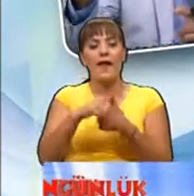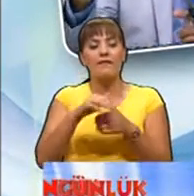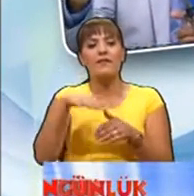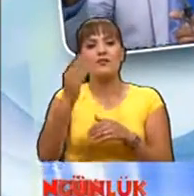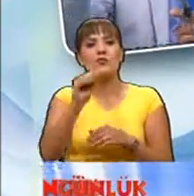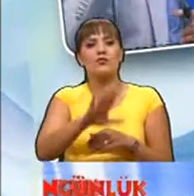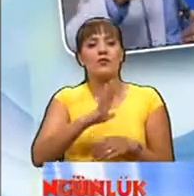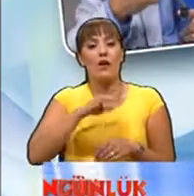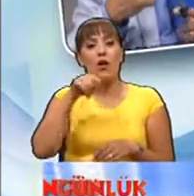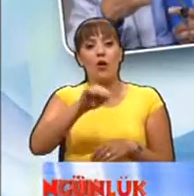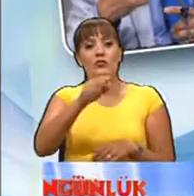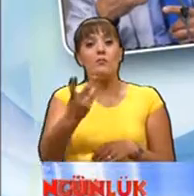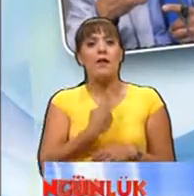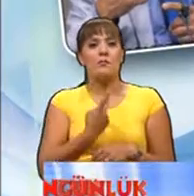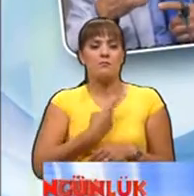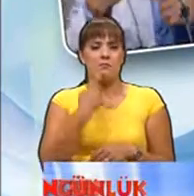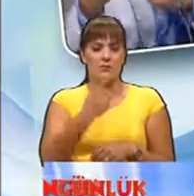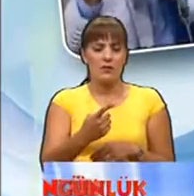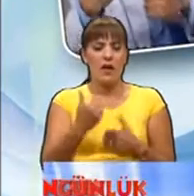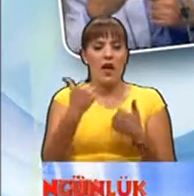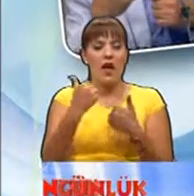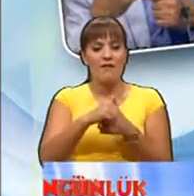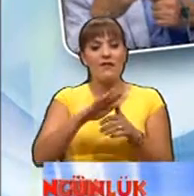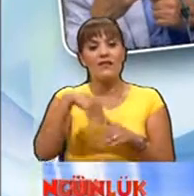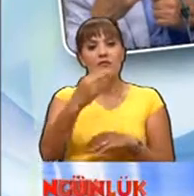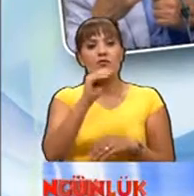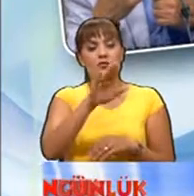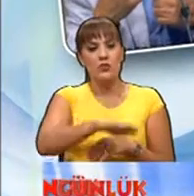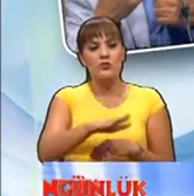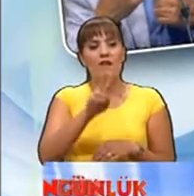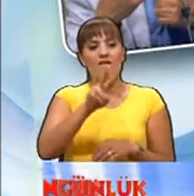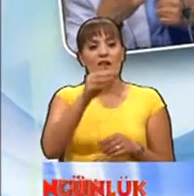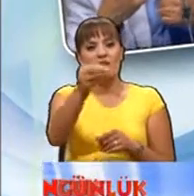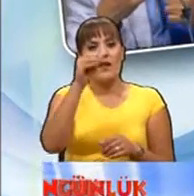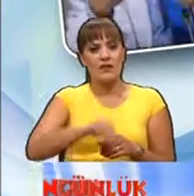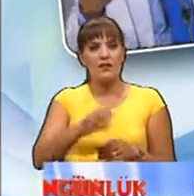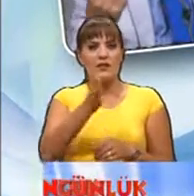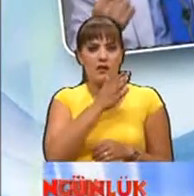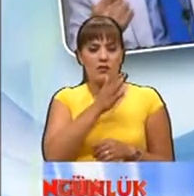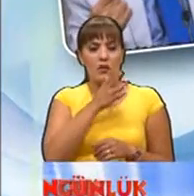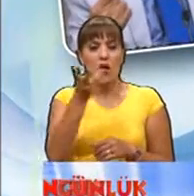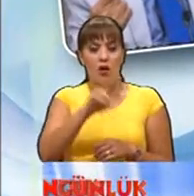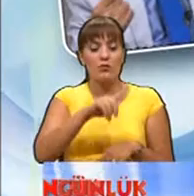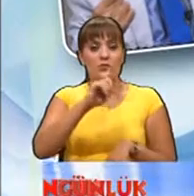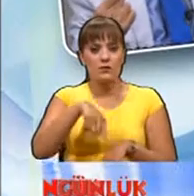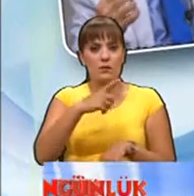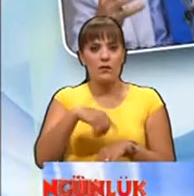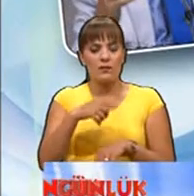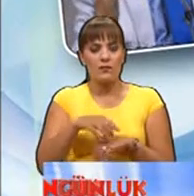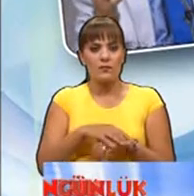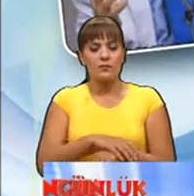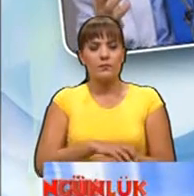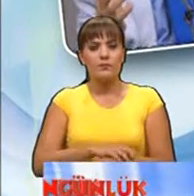dışı çocuğu var. O çocuk benimdir diyor. Evlilik dışı çocuğunu vasiyetle tanıyor. Öldüğümde diyor